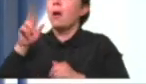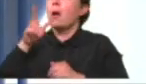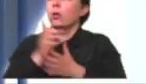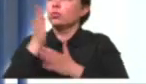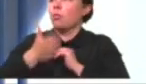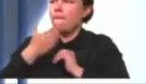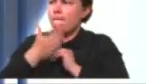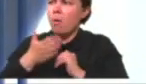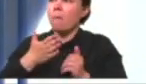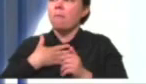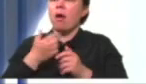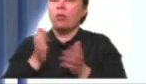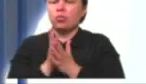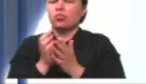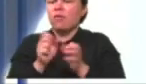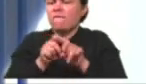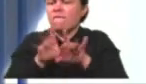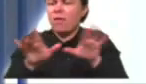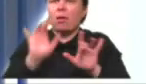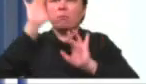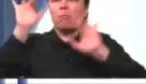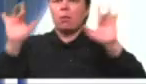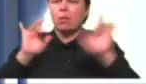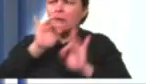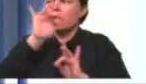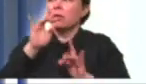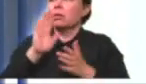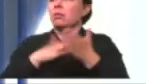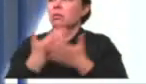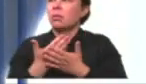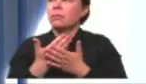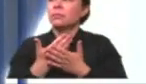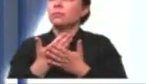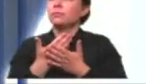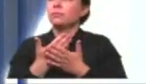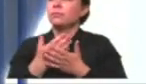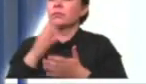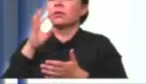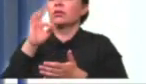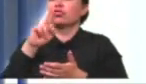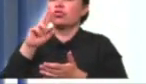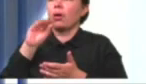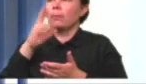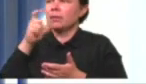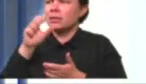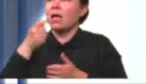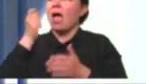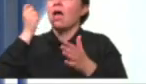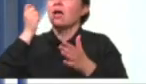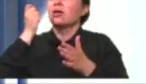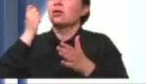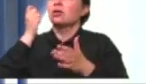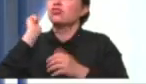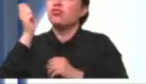docierać do bardzo wielu miejscowości, tak zacząłbym wymieniać to na przykład Trzebnica, którą linia zwraca